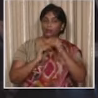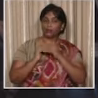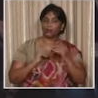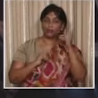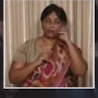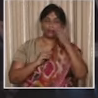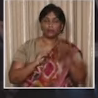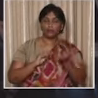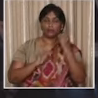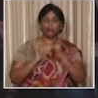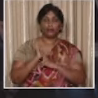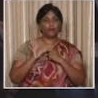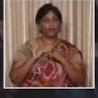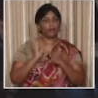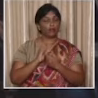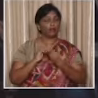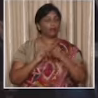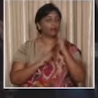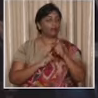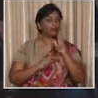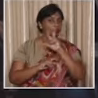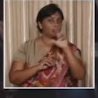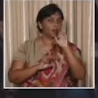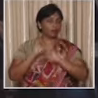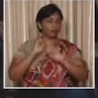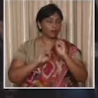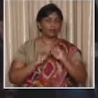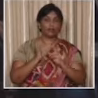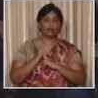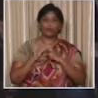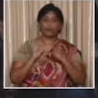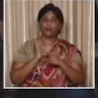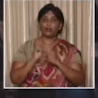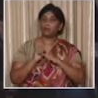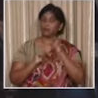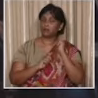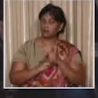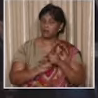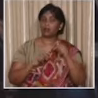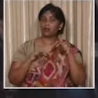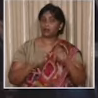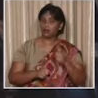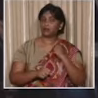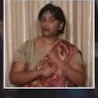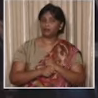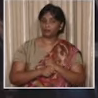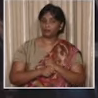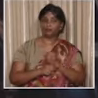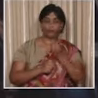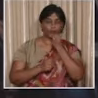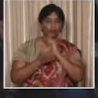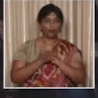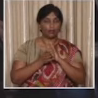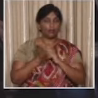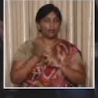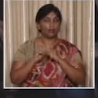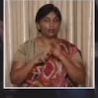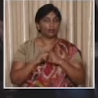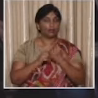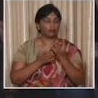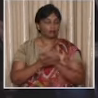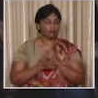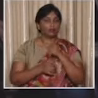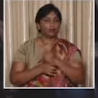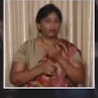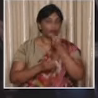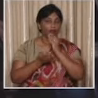වැඩි වෙන වැට් එක ගෙවන්න වෙනවා. 118 වැට් බද්ද ගෙවන්න වෙනවා. දැන් ආණ්ඩුව බාණ්ඩ හසේවා මත බදු ගහලා තියෙනවා. ඒ